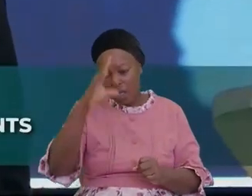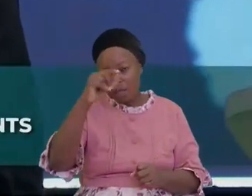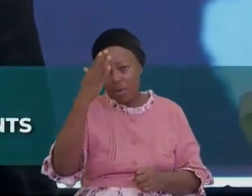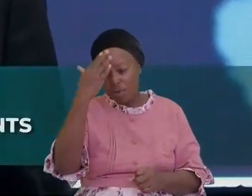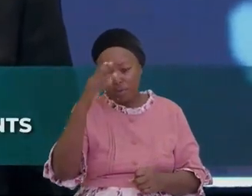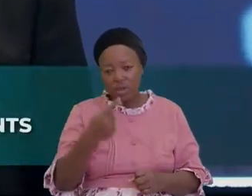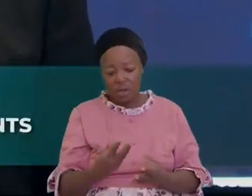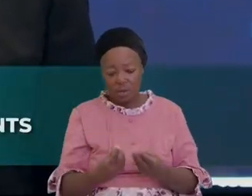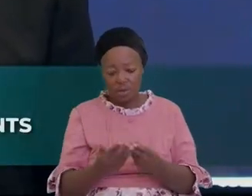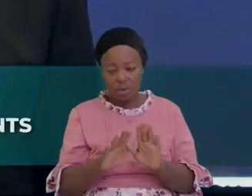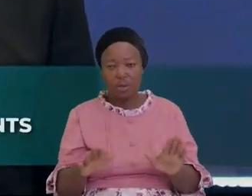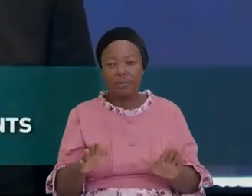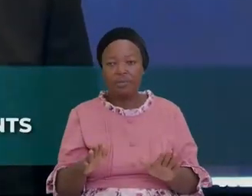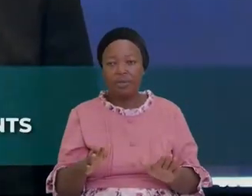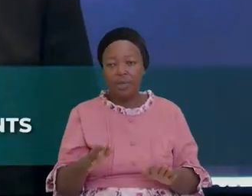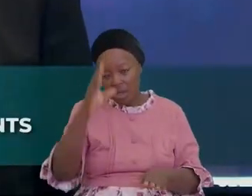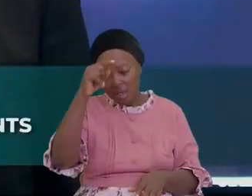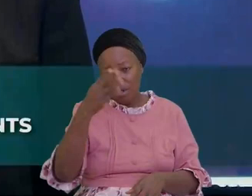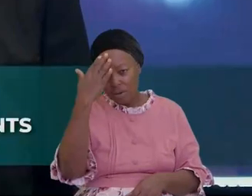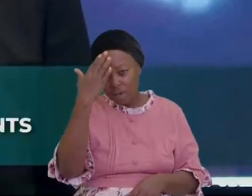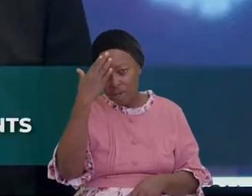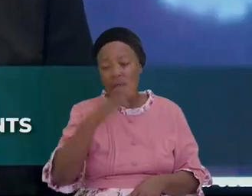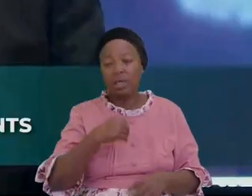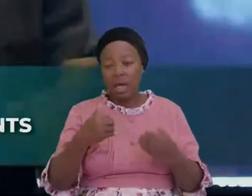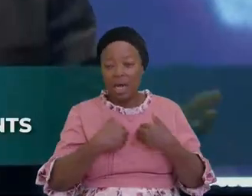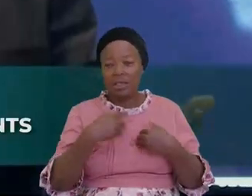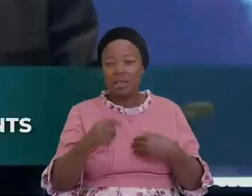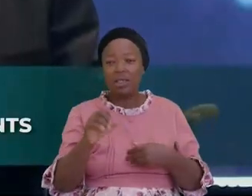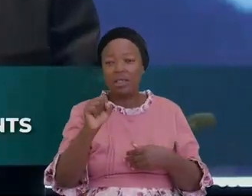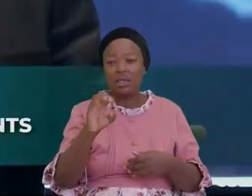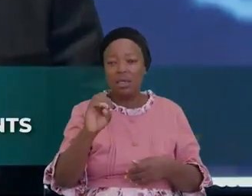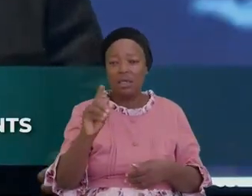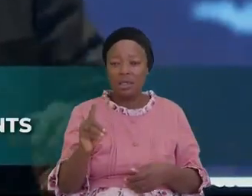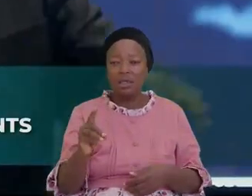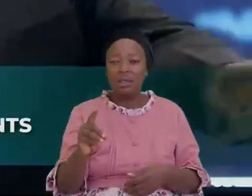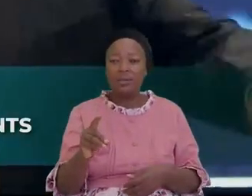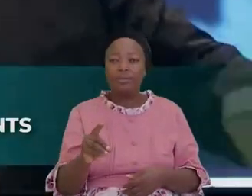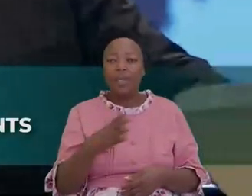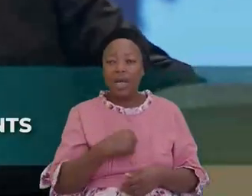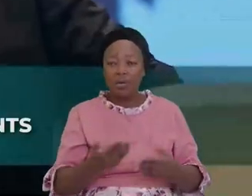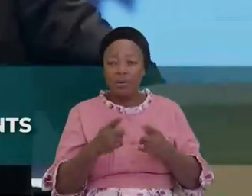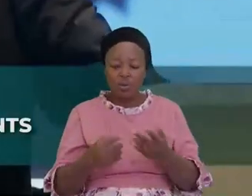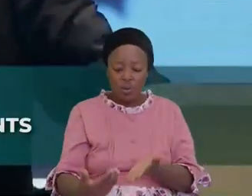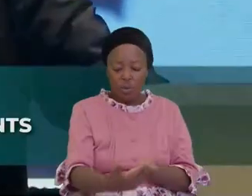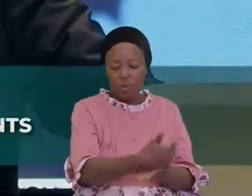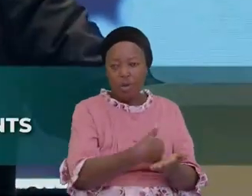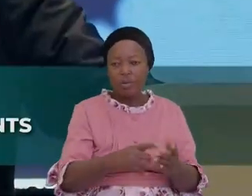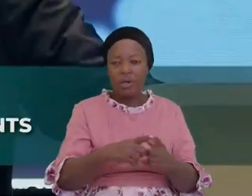Il connaît le sol. Il a la semence. Il veut avoir une grande